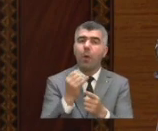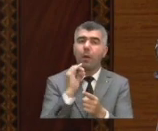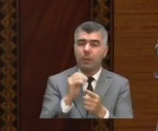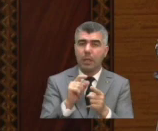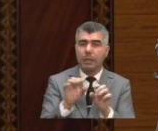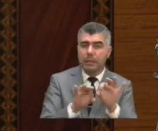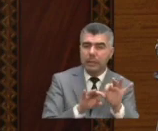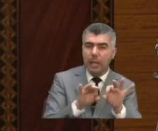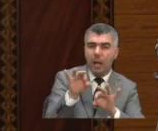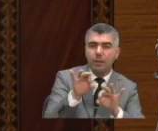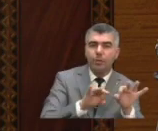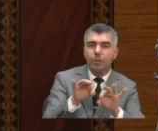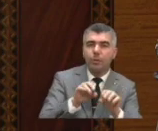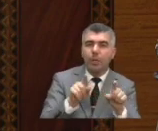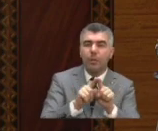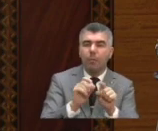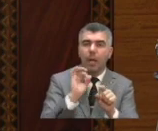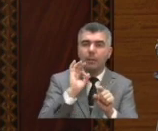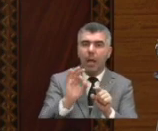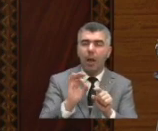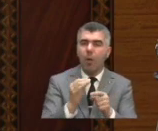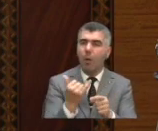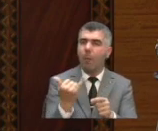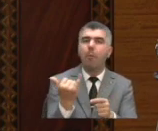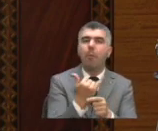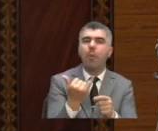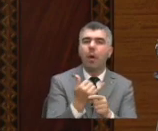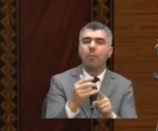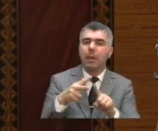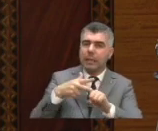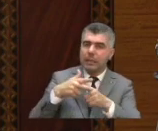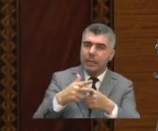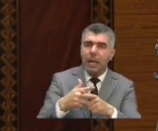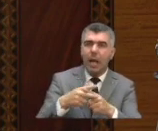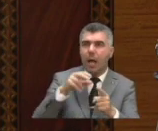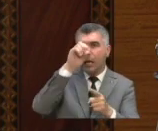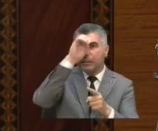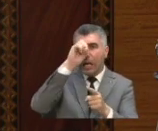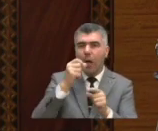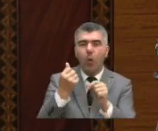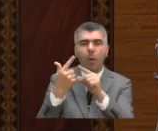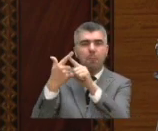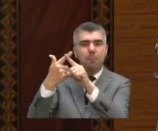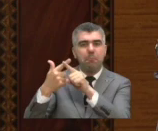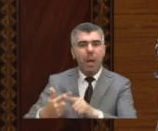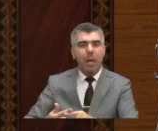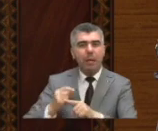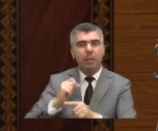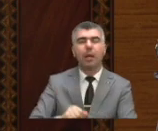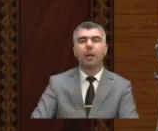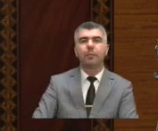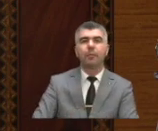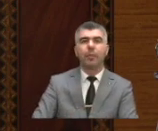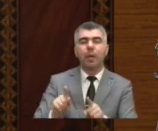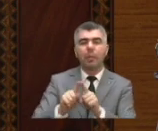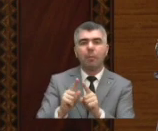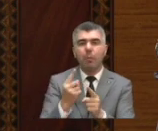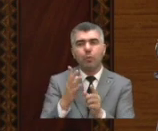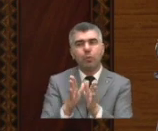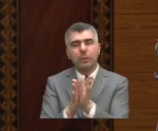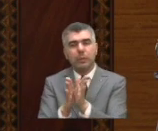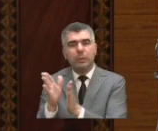الاستراتيجيه لتعزيز سياده بلادنا الصناعيه والطاقيه والماليه وتمو على الصعيدين